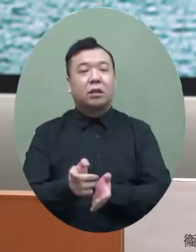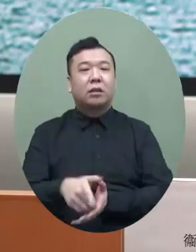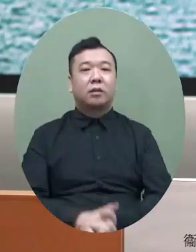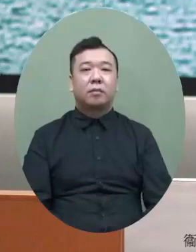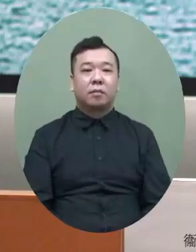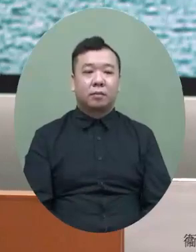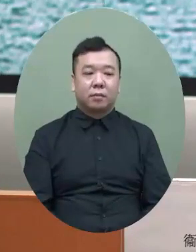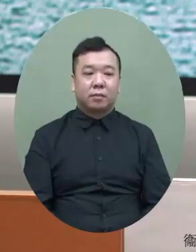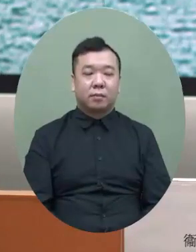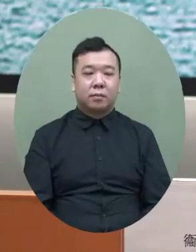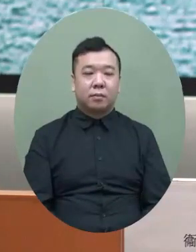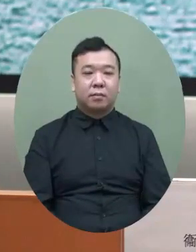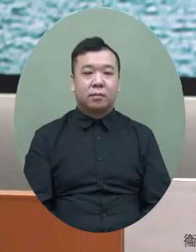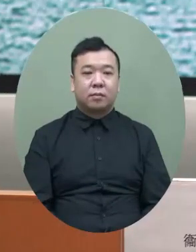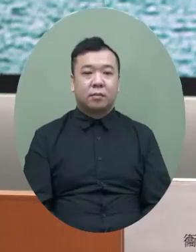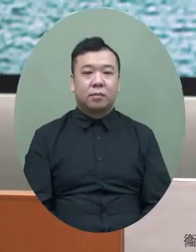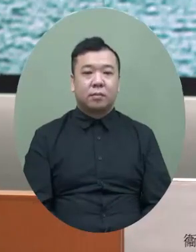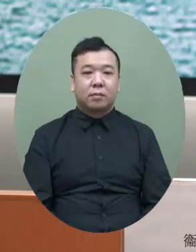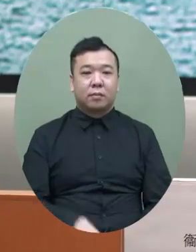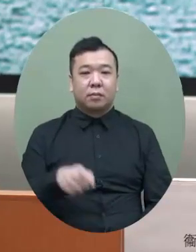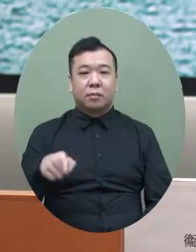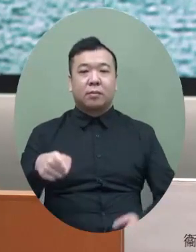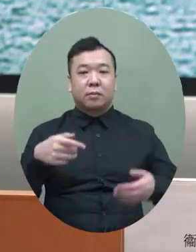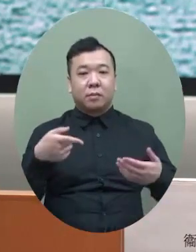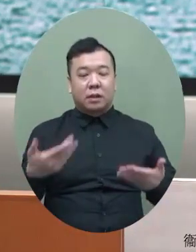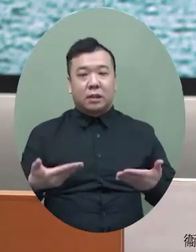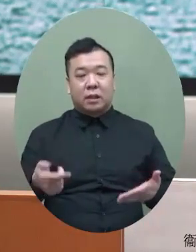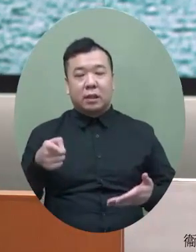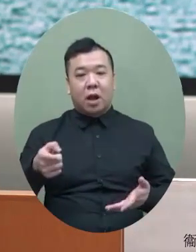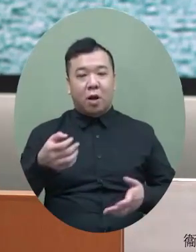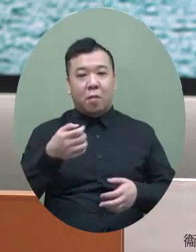咁就而家即係嗰個寶石戲院大廈咧，就有